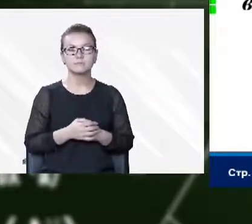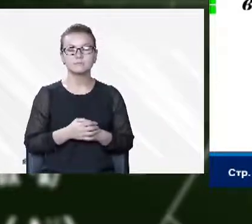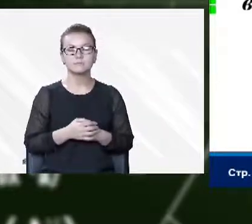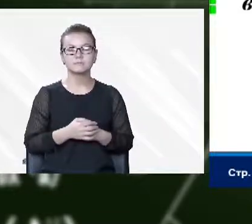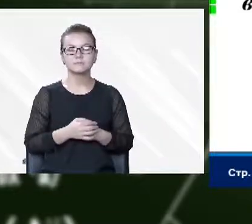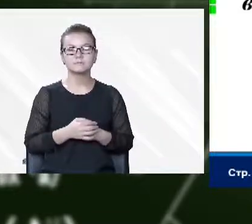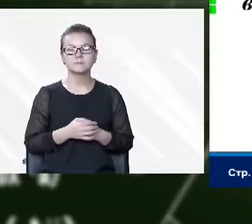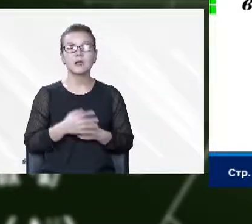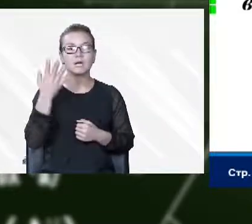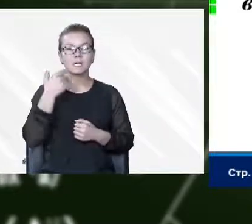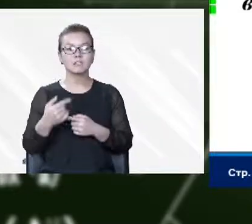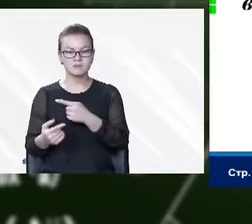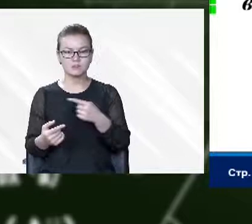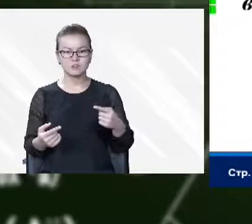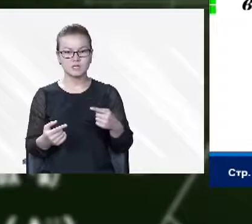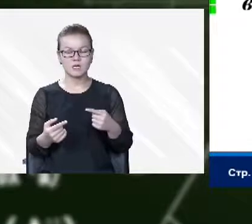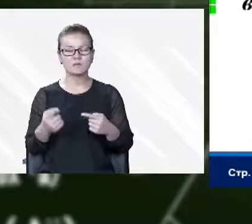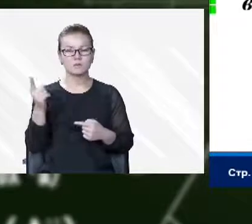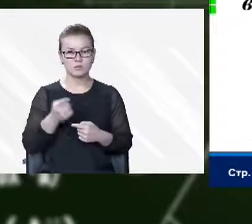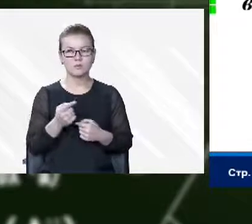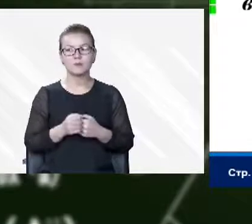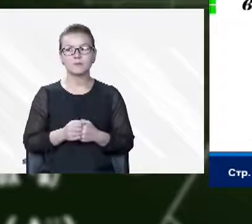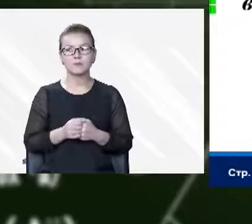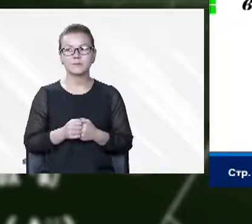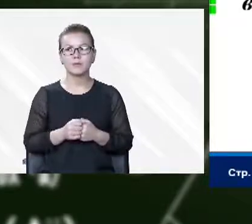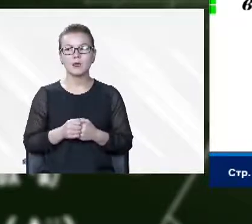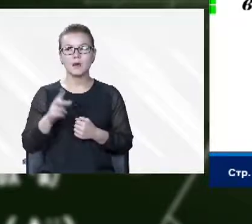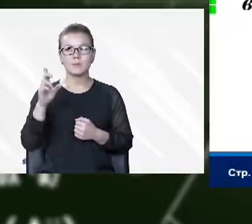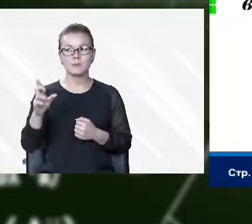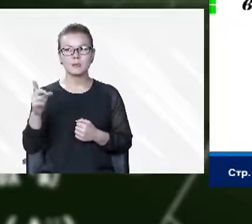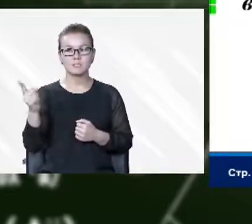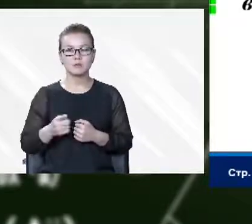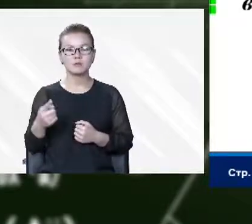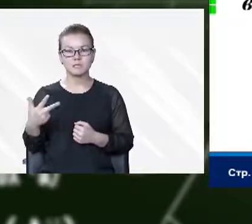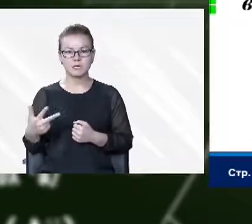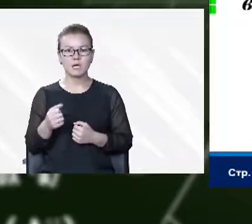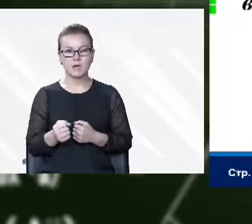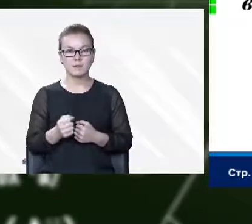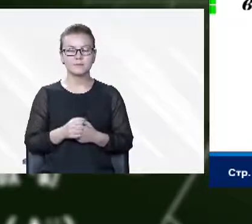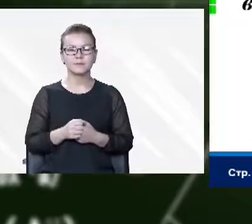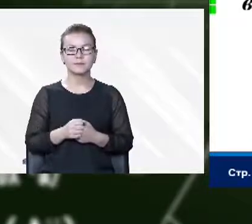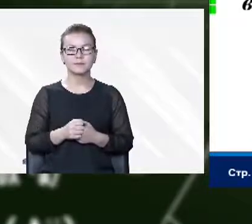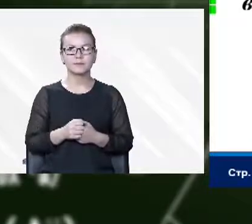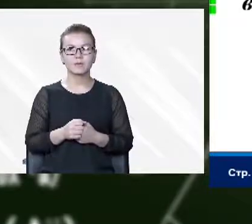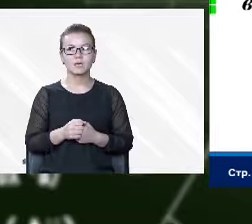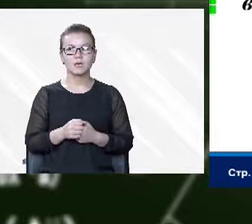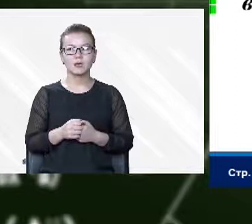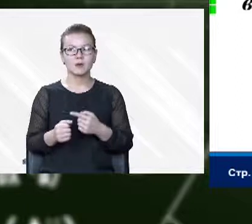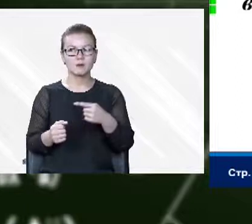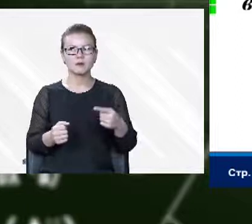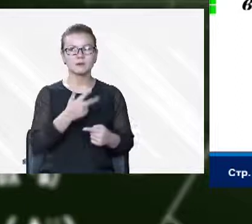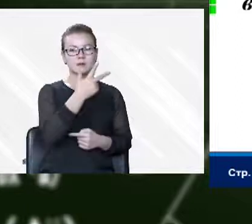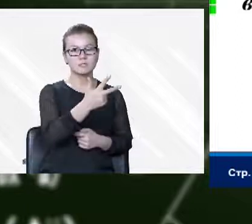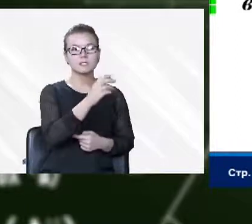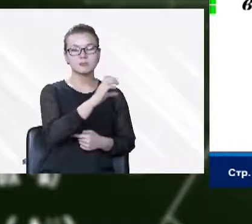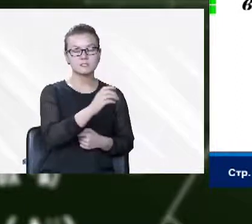При вычитании дробей b, деленное на 3а, и 3c,